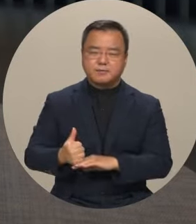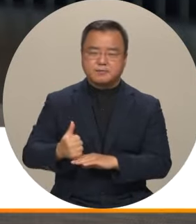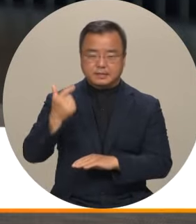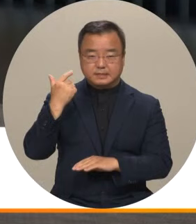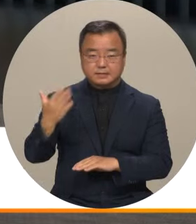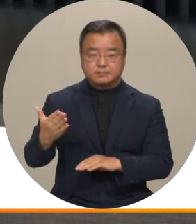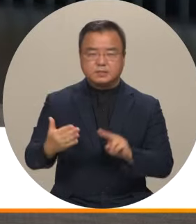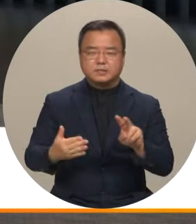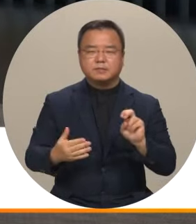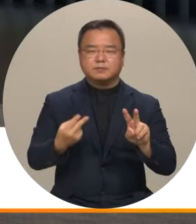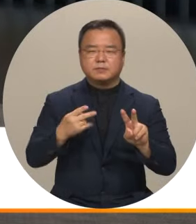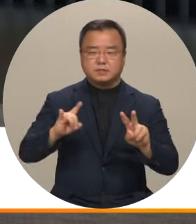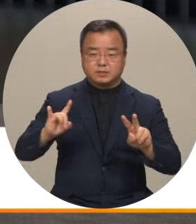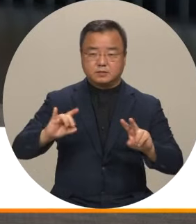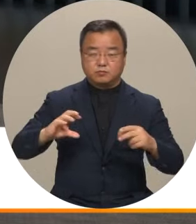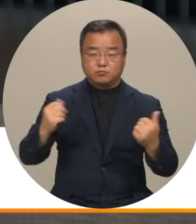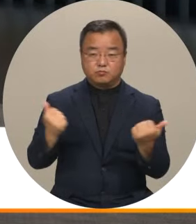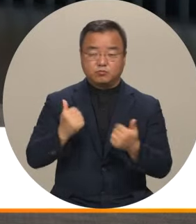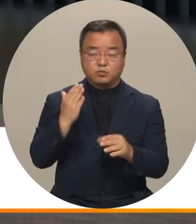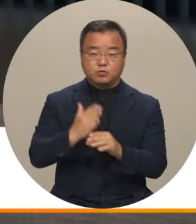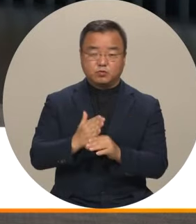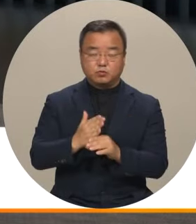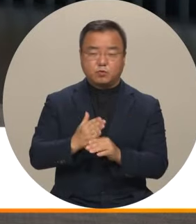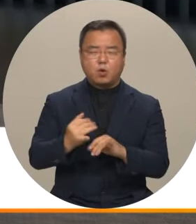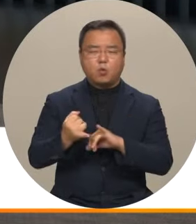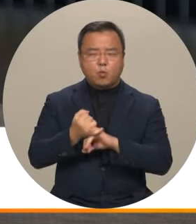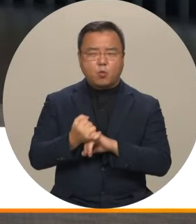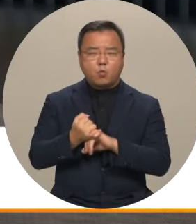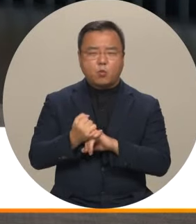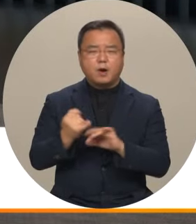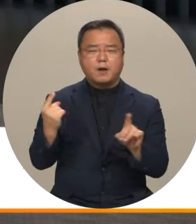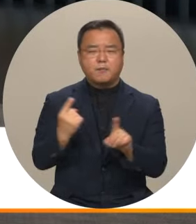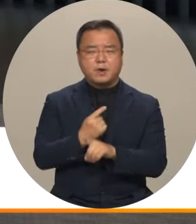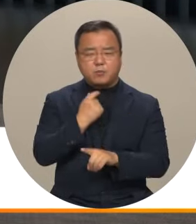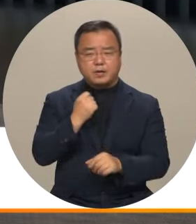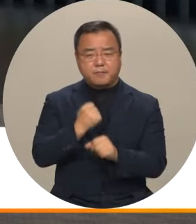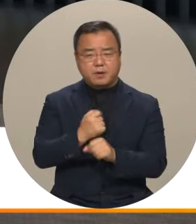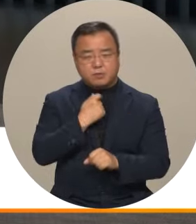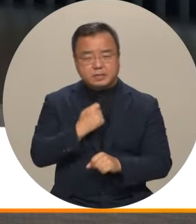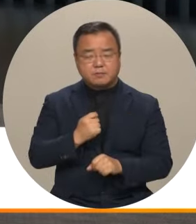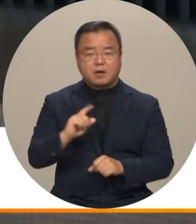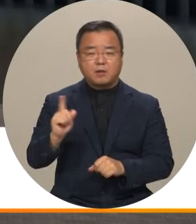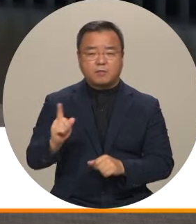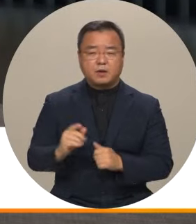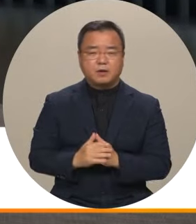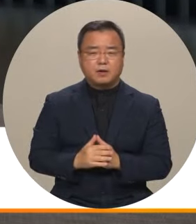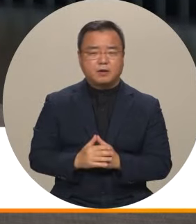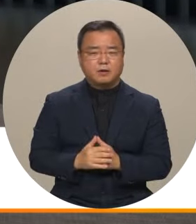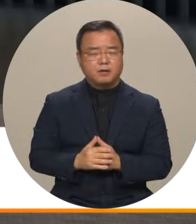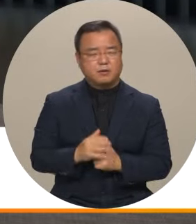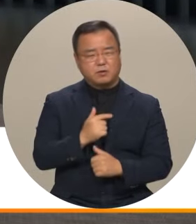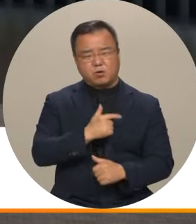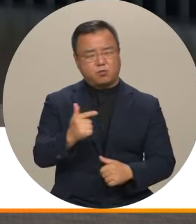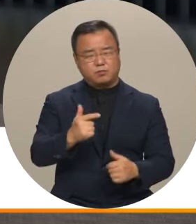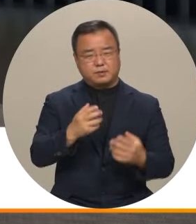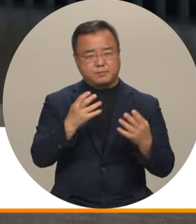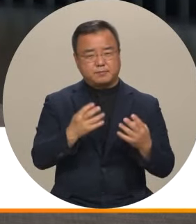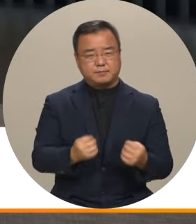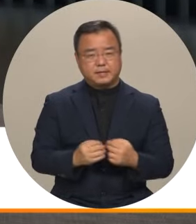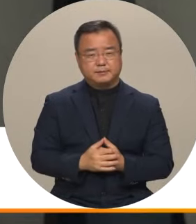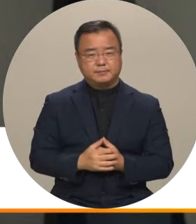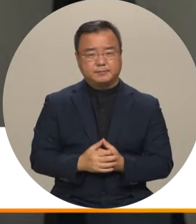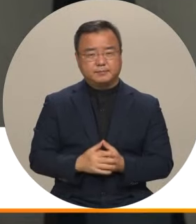22대 국회에서 꼭 만들고 싶다거나 바꾸고 싶다 하시는 법안도 있으실까요 너무 많아서 아 그렇습니까 예